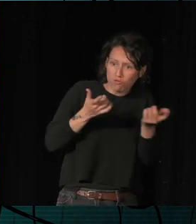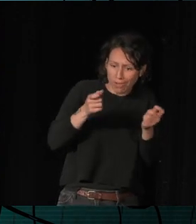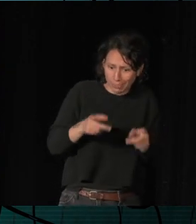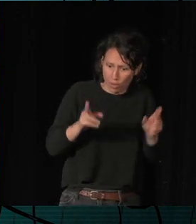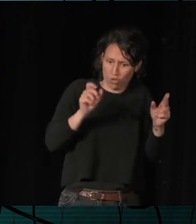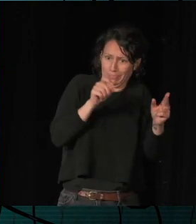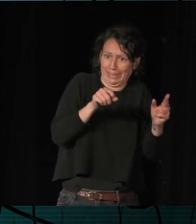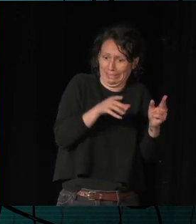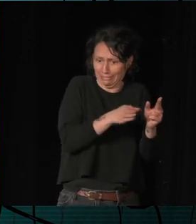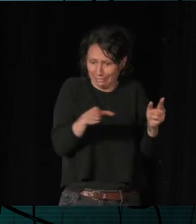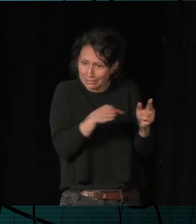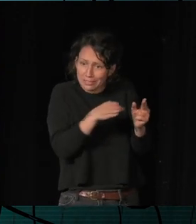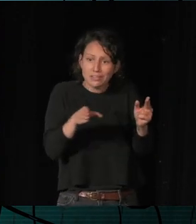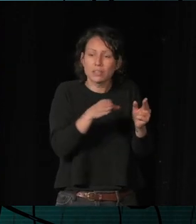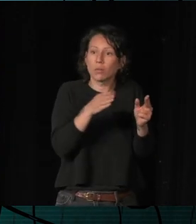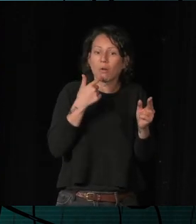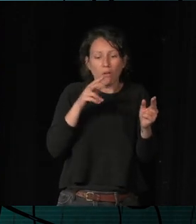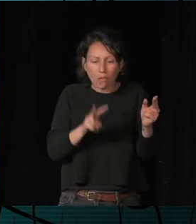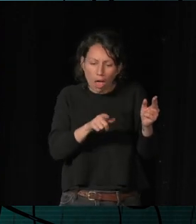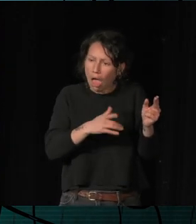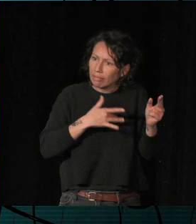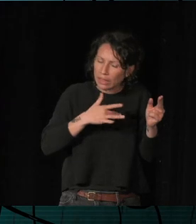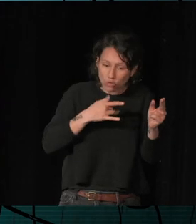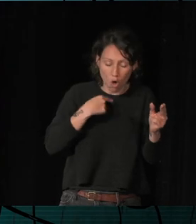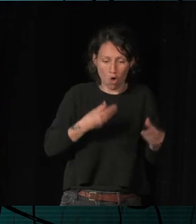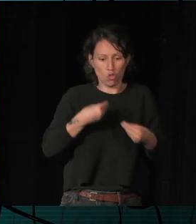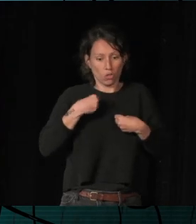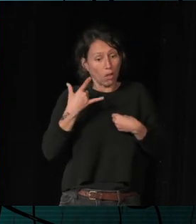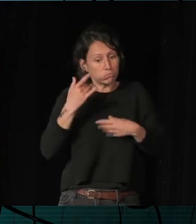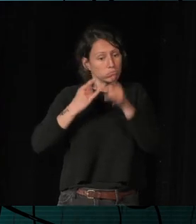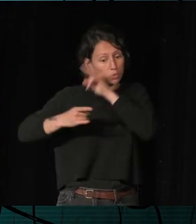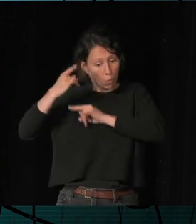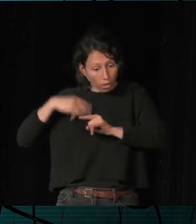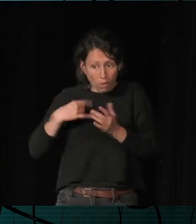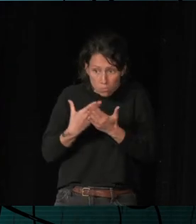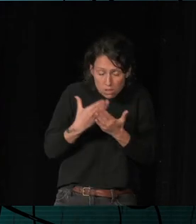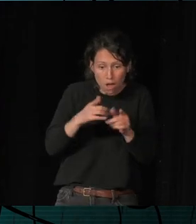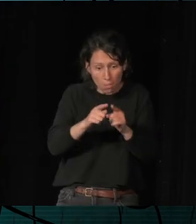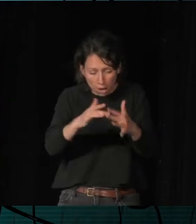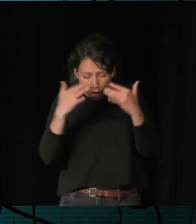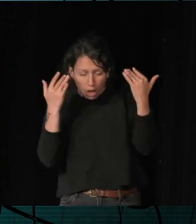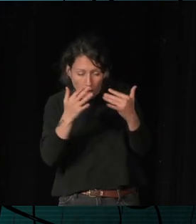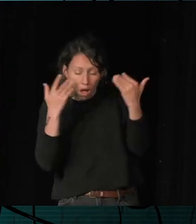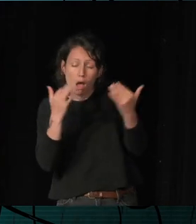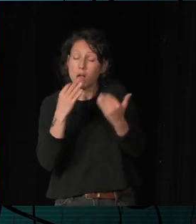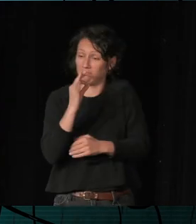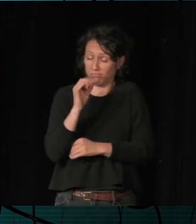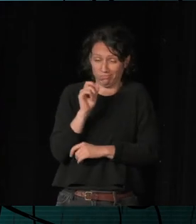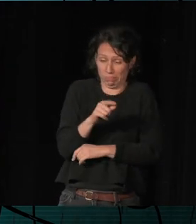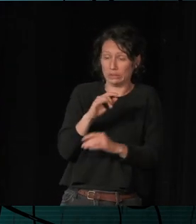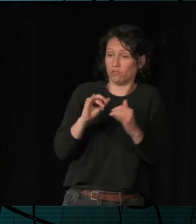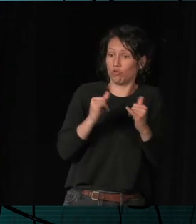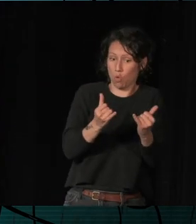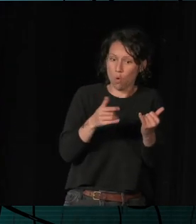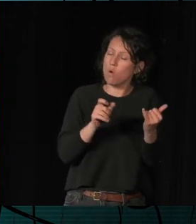période-là, donne aussi envie de s'intéresser vraiment à toute la période historique qui y est accolée. Et c'est un jeu qui, oui, honnêtement, en tout cas, m'a donné envie de mieux